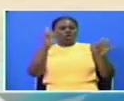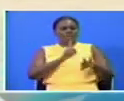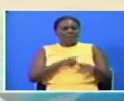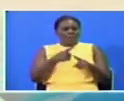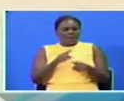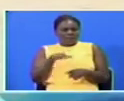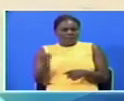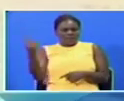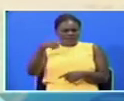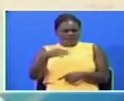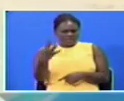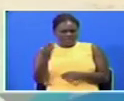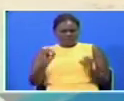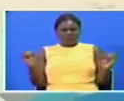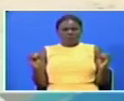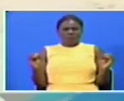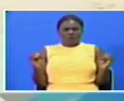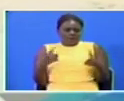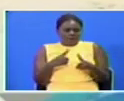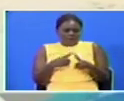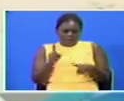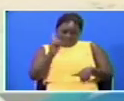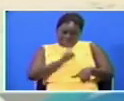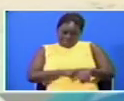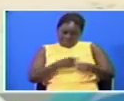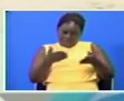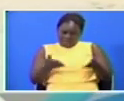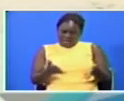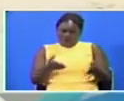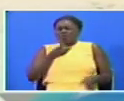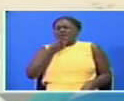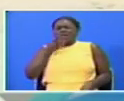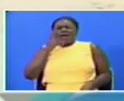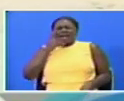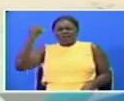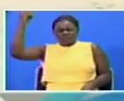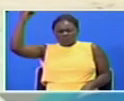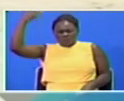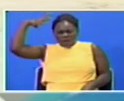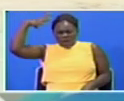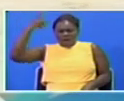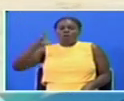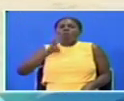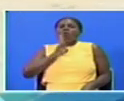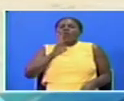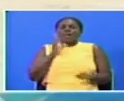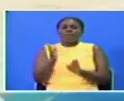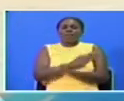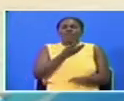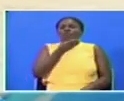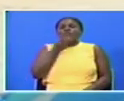lakini walikuwa hawafiki watatu. Lakini mara hii mbele ya ukame, maji kabla